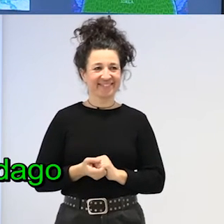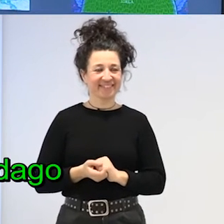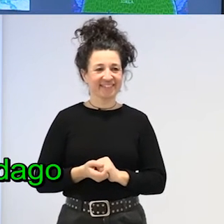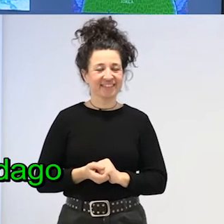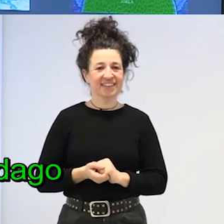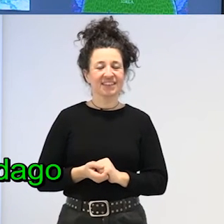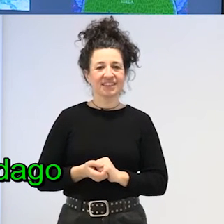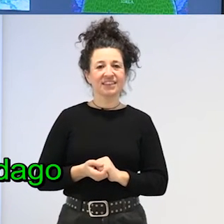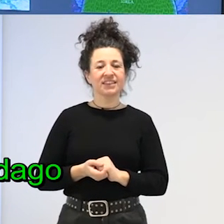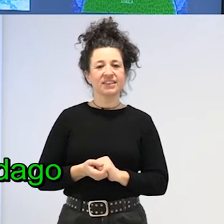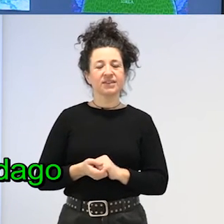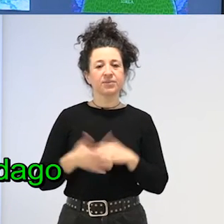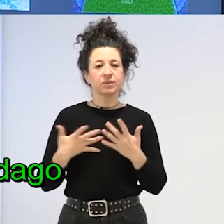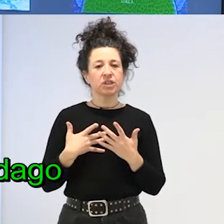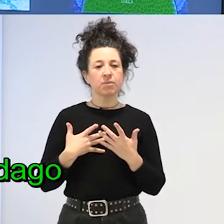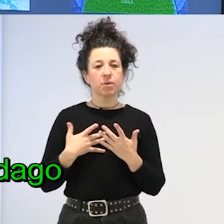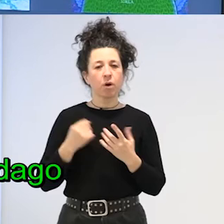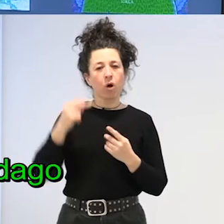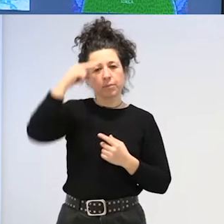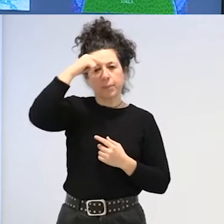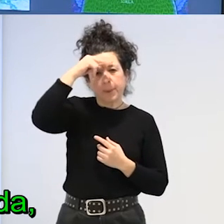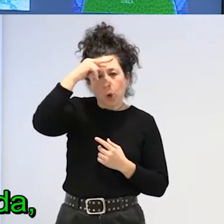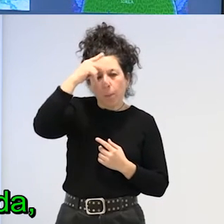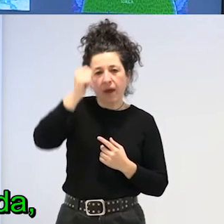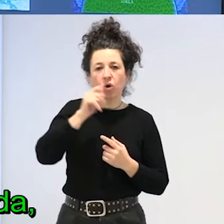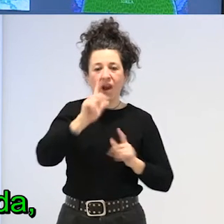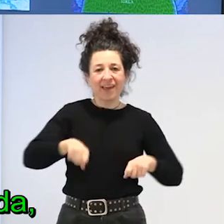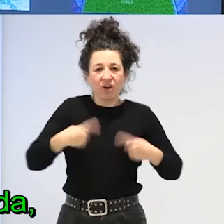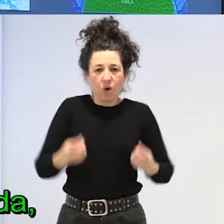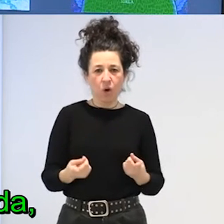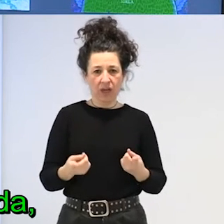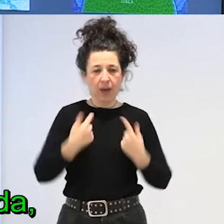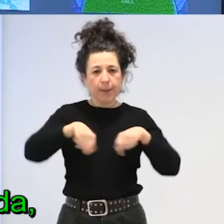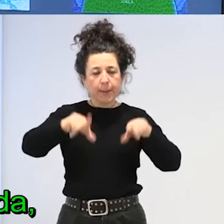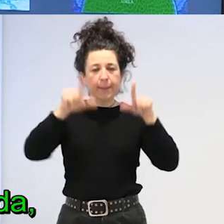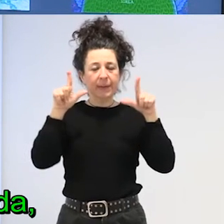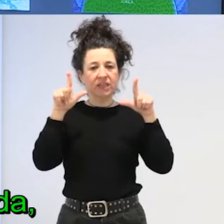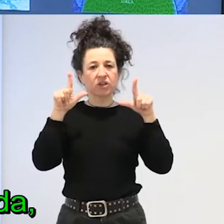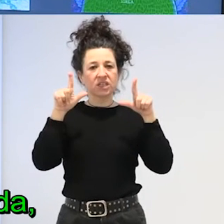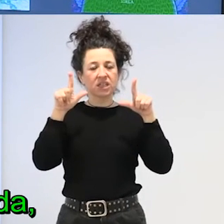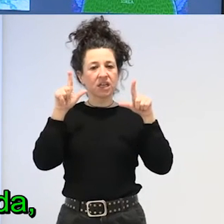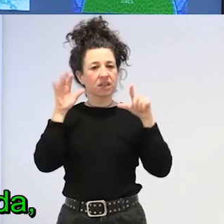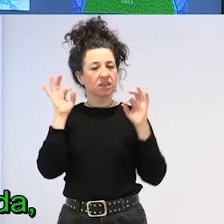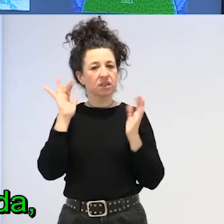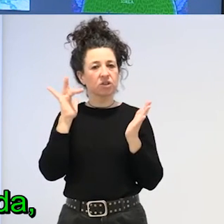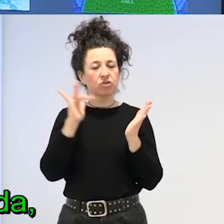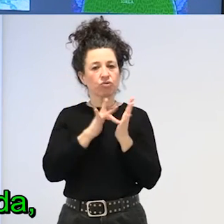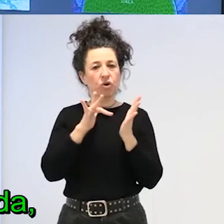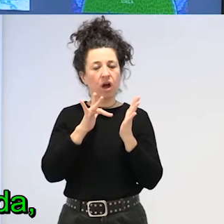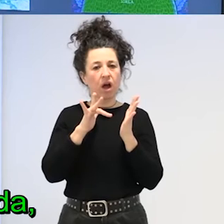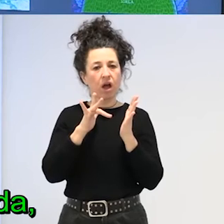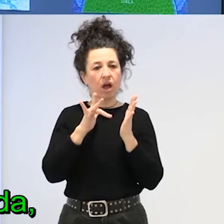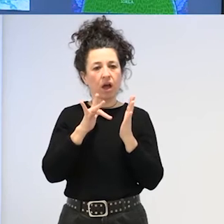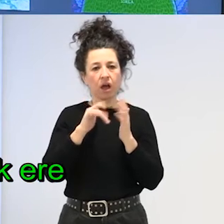Bai, bueno, ekologiarekin kezkatuta dago liburu hau, eta protagonista kolonizatzailea, bueno,